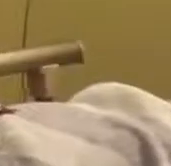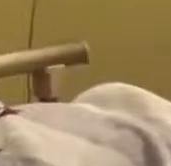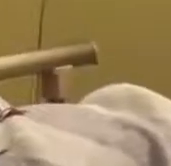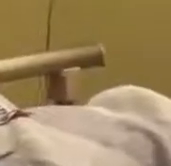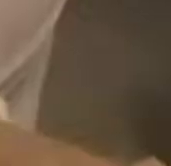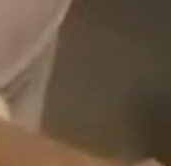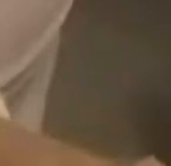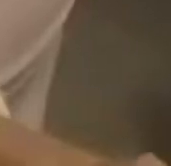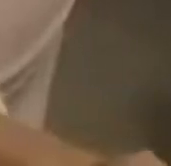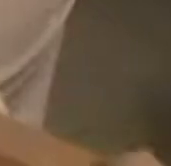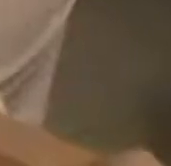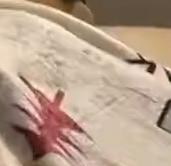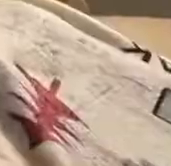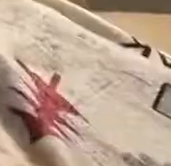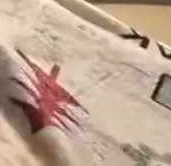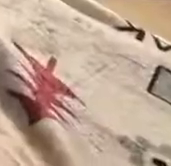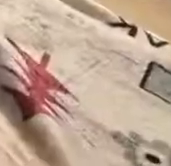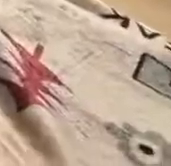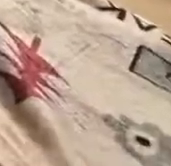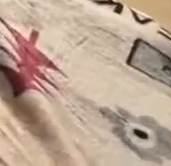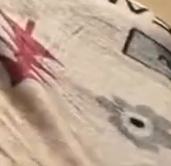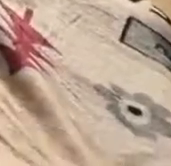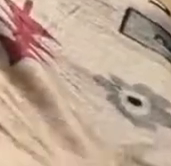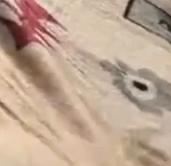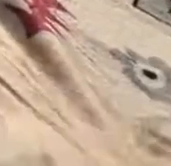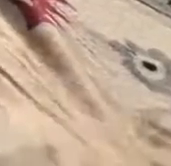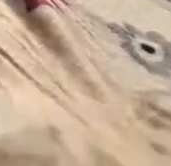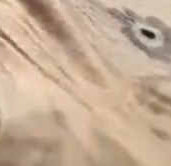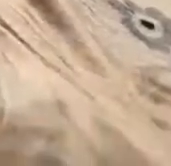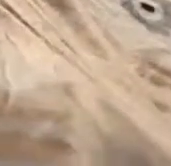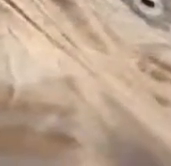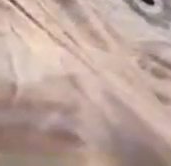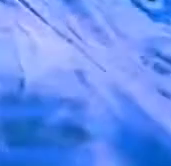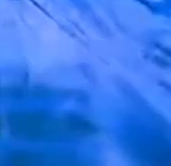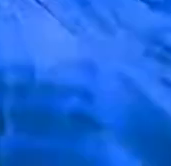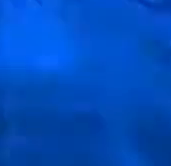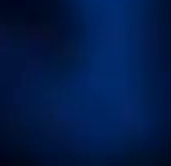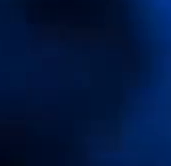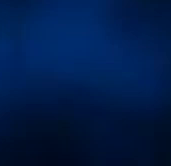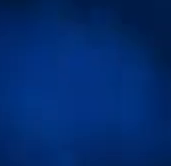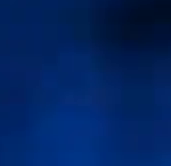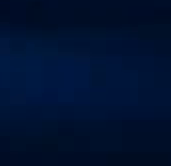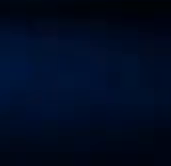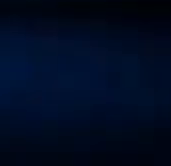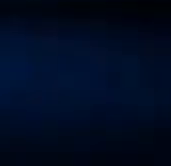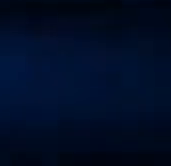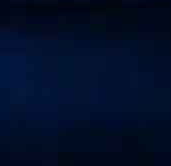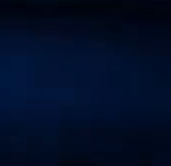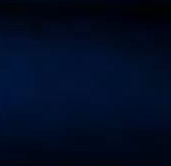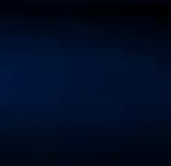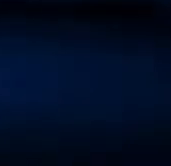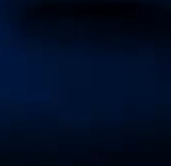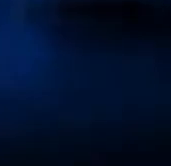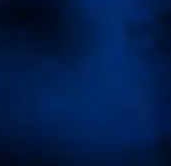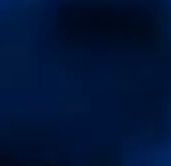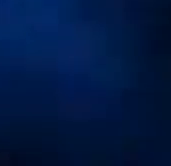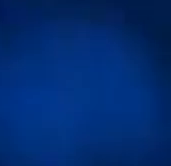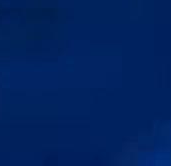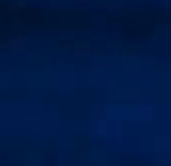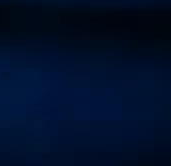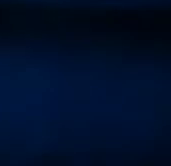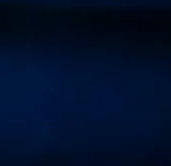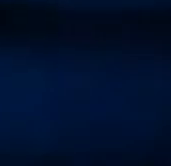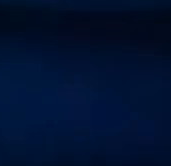tahun ini bisa menjadi pelatih untuk SMK-SMK lainnya. Merdeka Belajar episode ke-9,